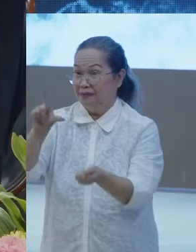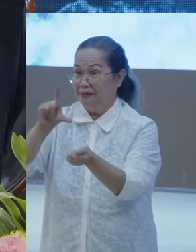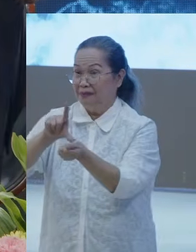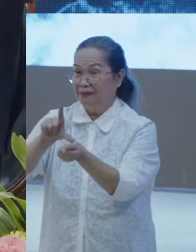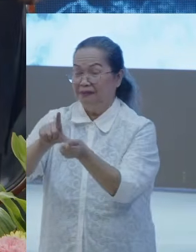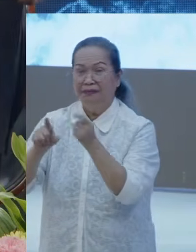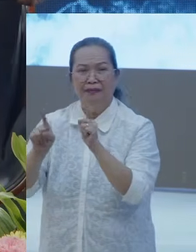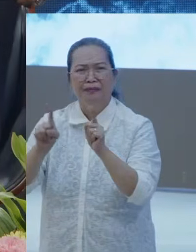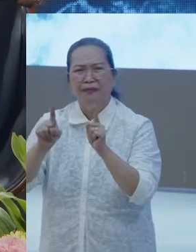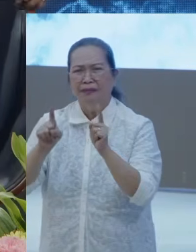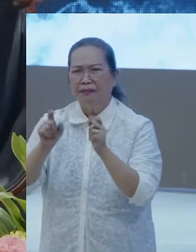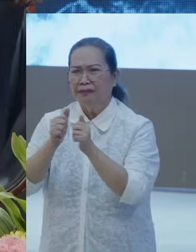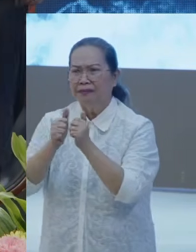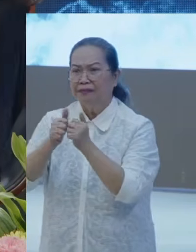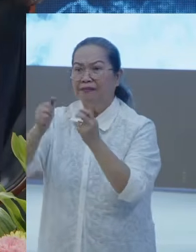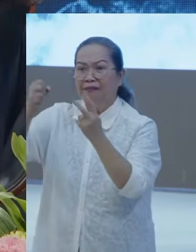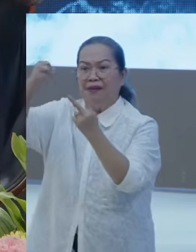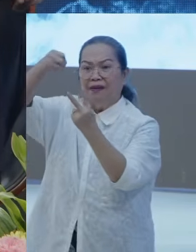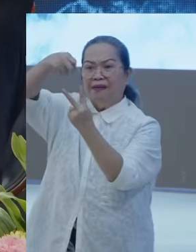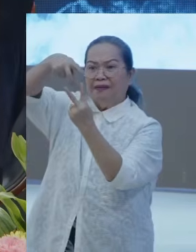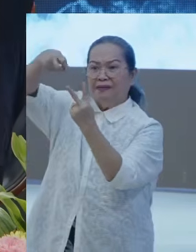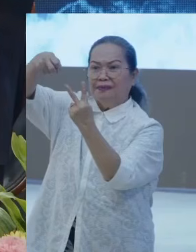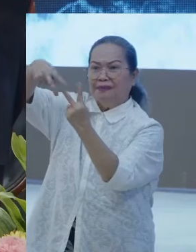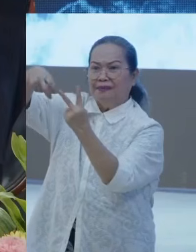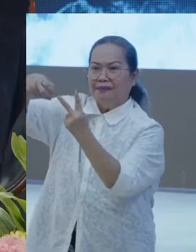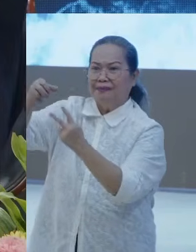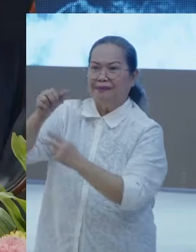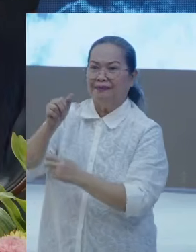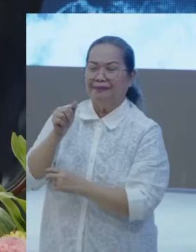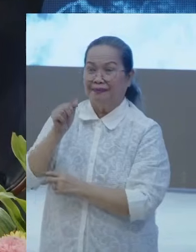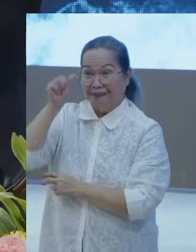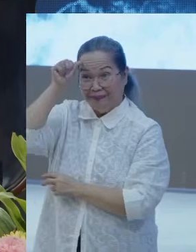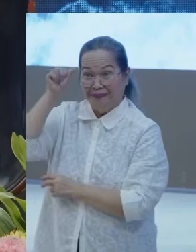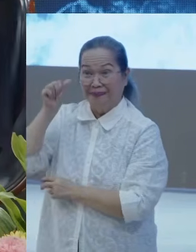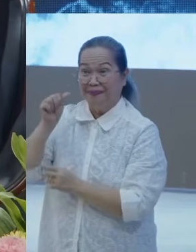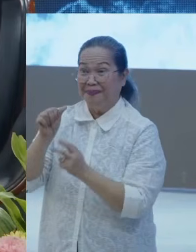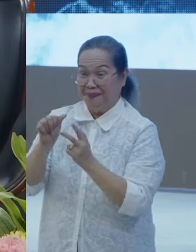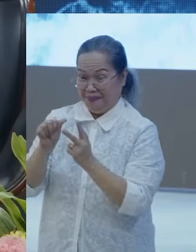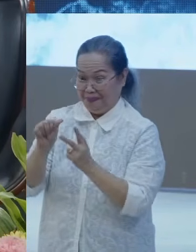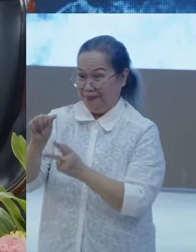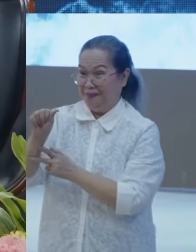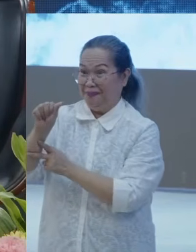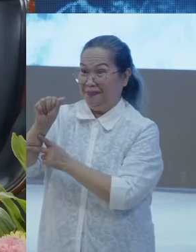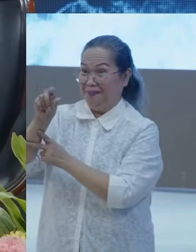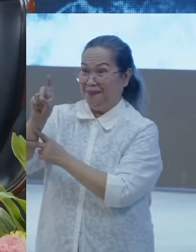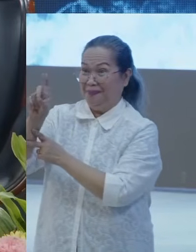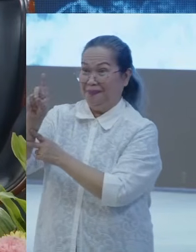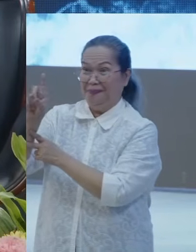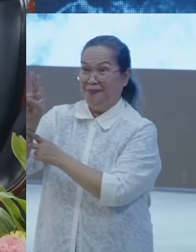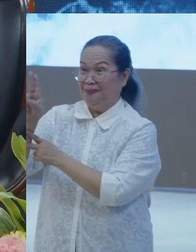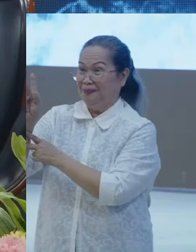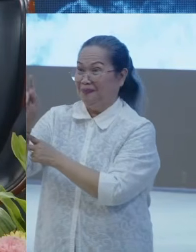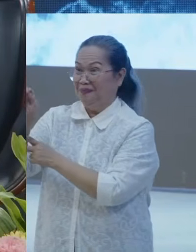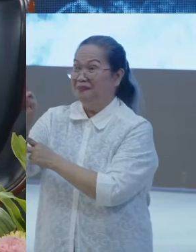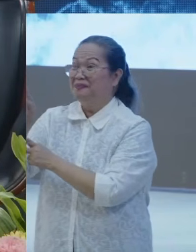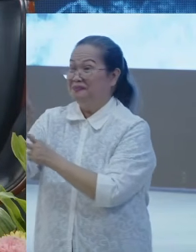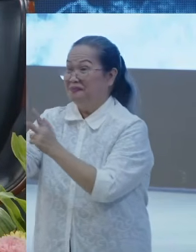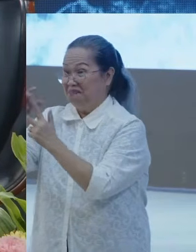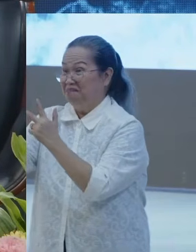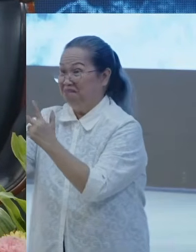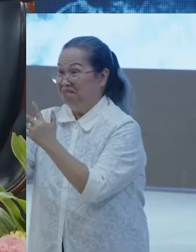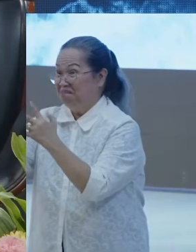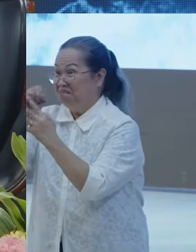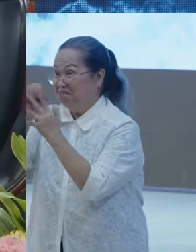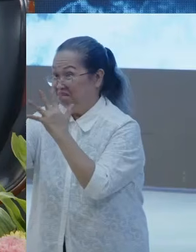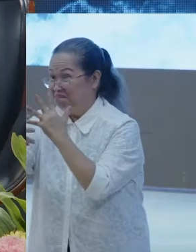Ano ba ang ibig sabihin ng adulterous? Hosea chapter 1 verse 2. When the Lord first spoke through Hosea,